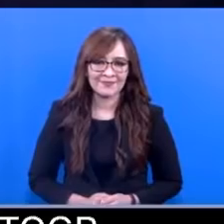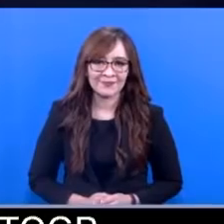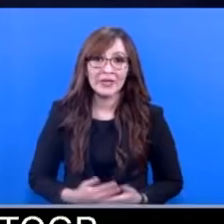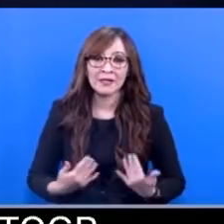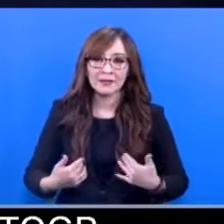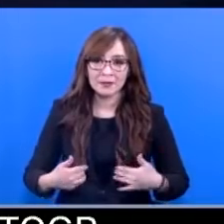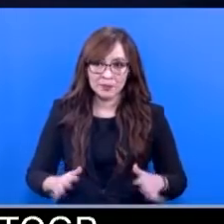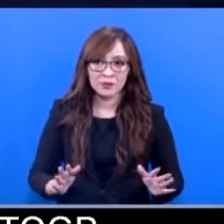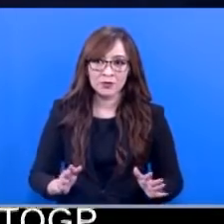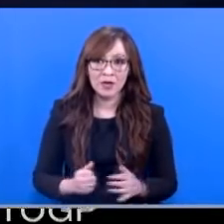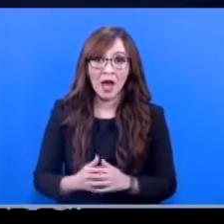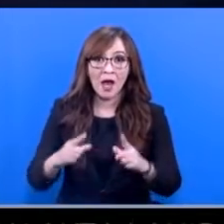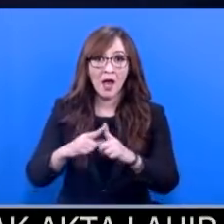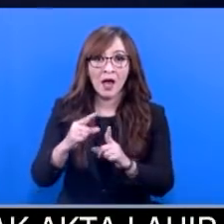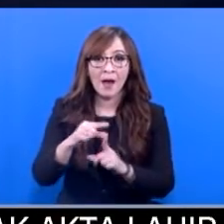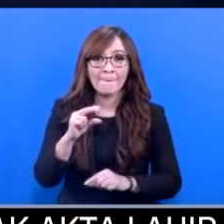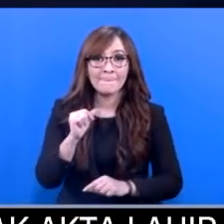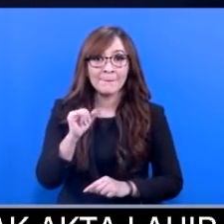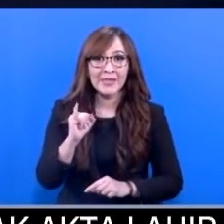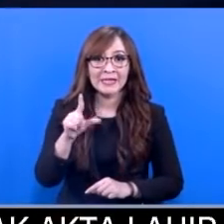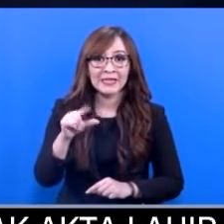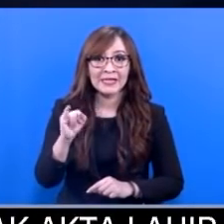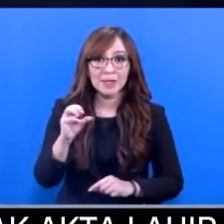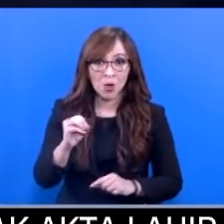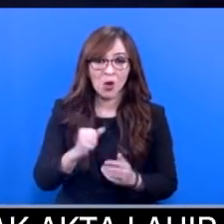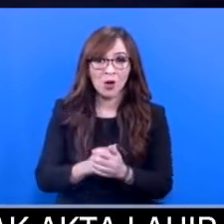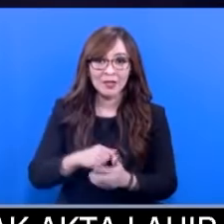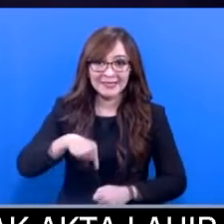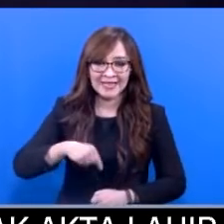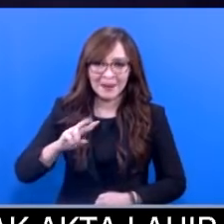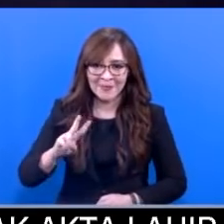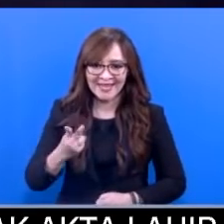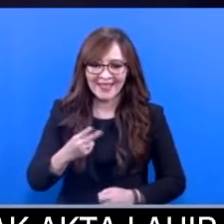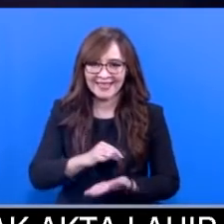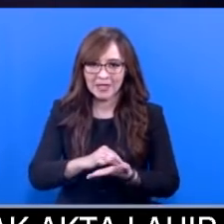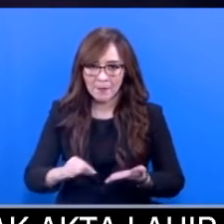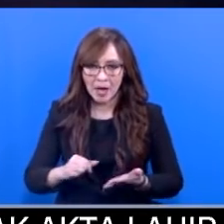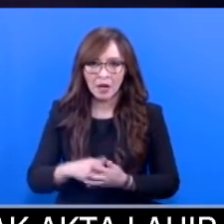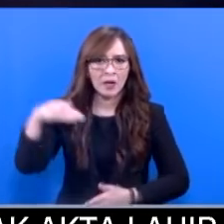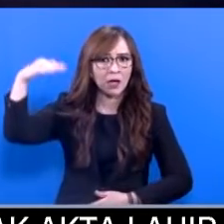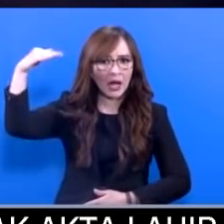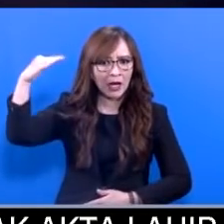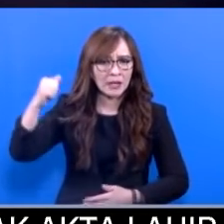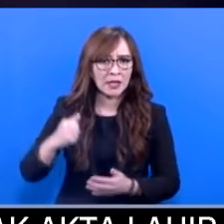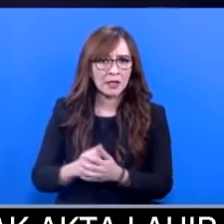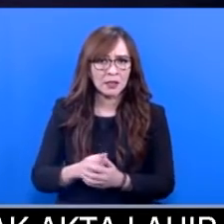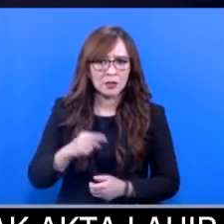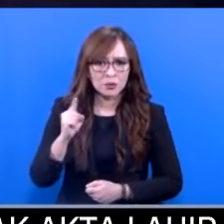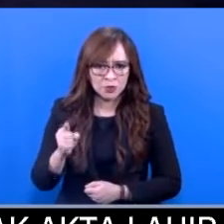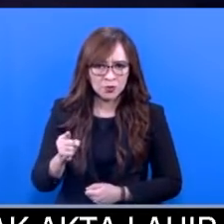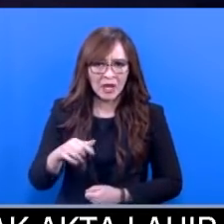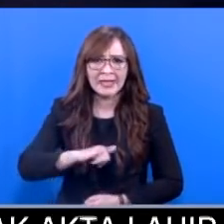Setelah Aprilio Perkasa Manganang resmi berganti jenis kelamin dan berganti nama, kakaknya Amasya Manganang juga dinyatakan